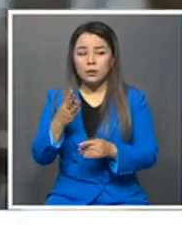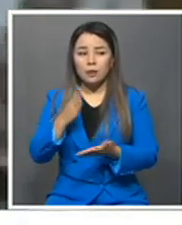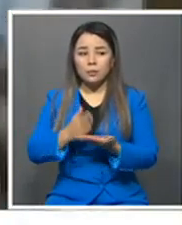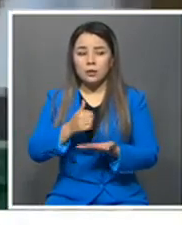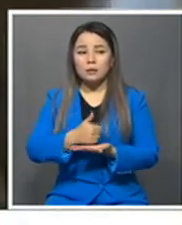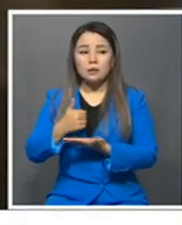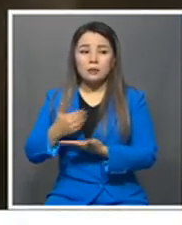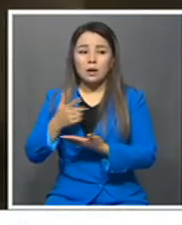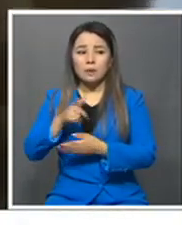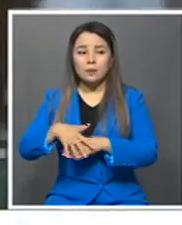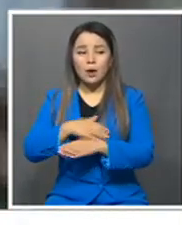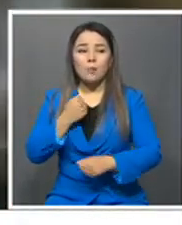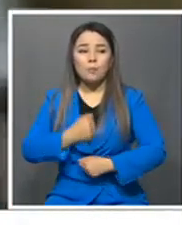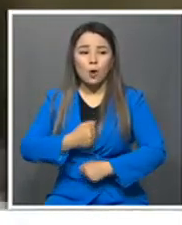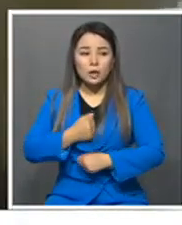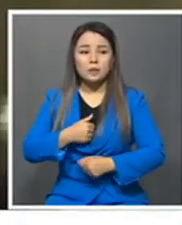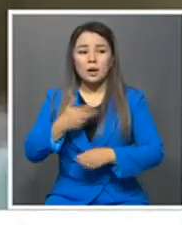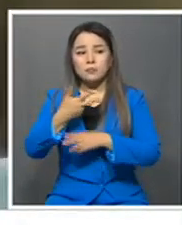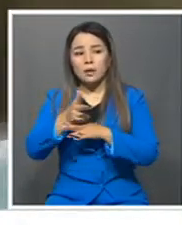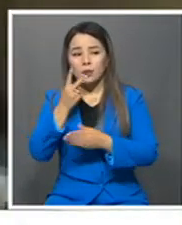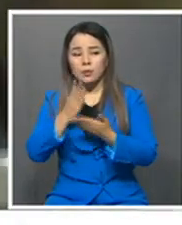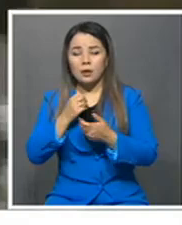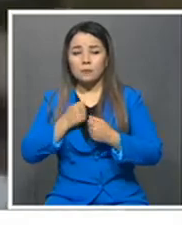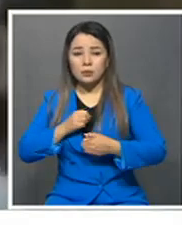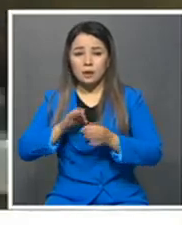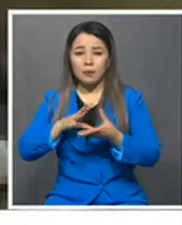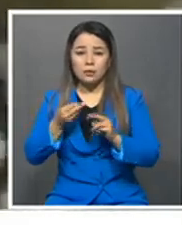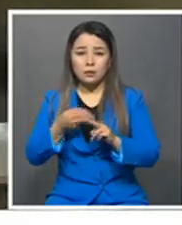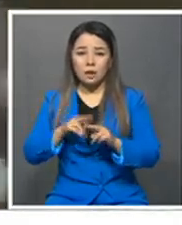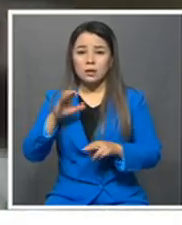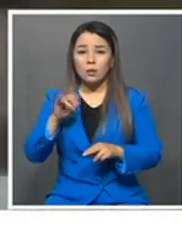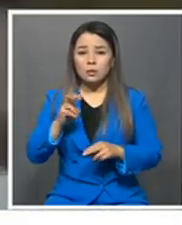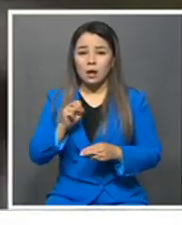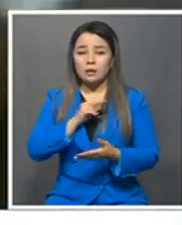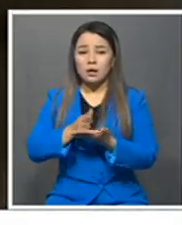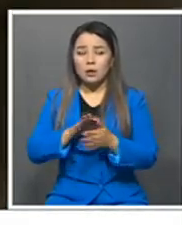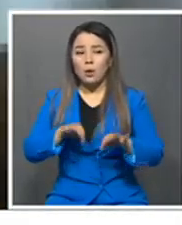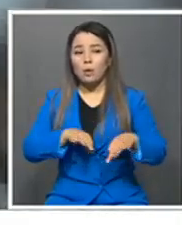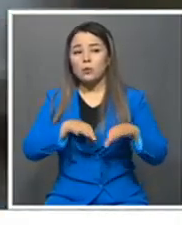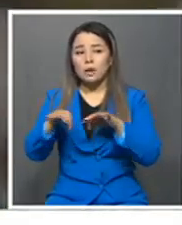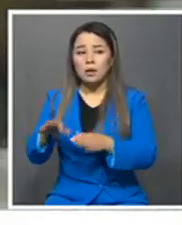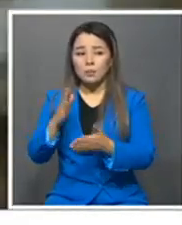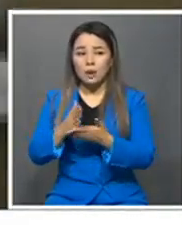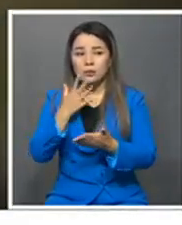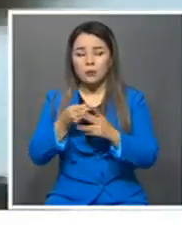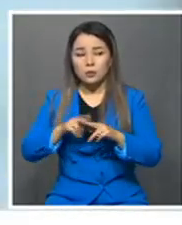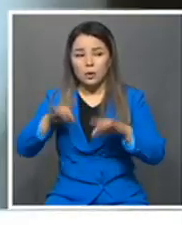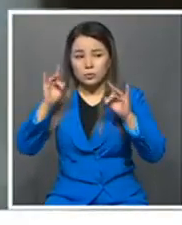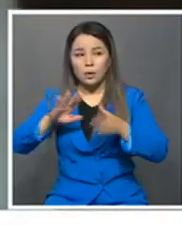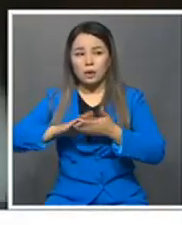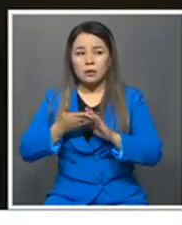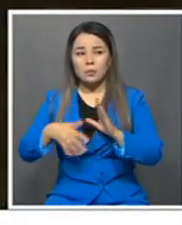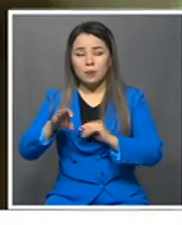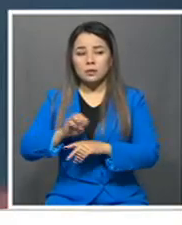лауазымды тұлғалармен бірге моншаға түскен видеосы тараған еді. Ең қызығы, олар саунаға қызметтік көлікпен барыпты. Өзі төтенше жағдай